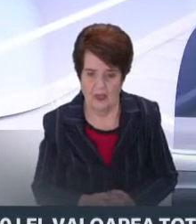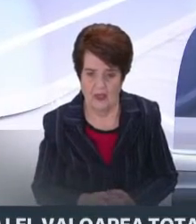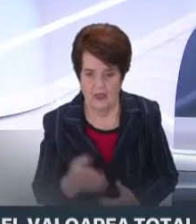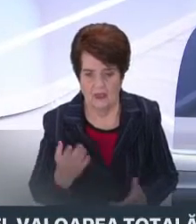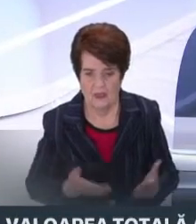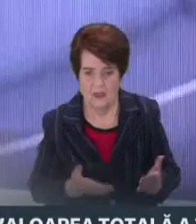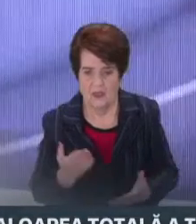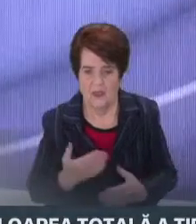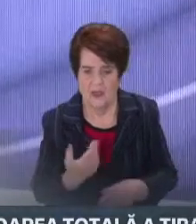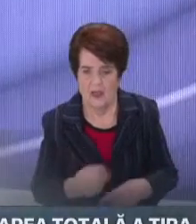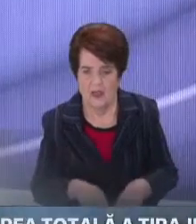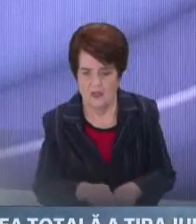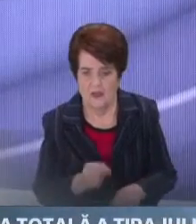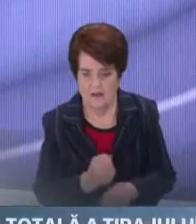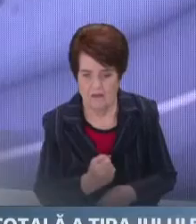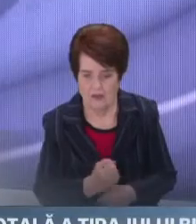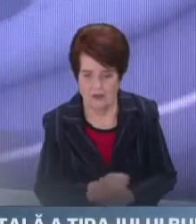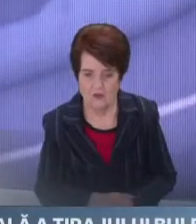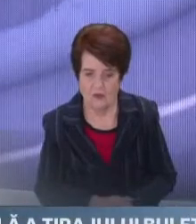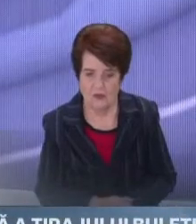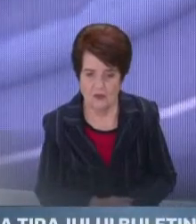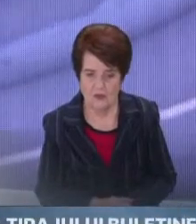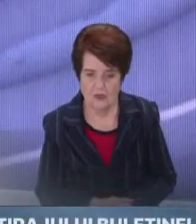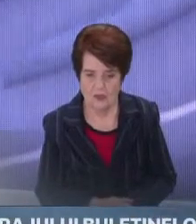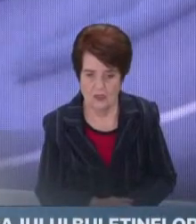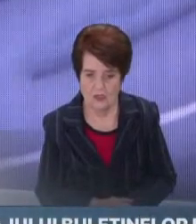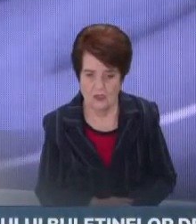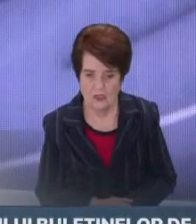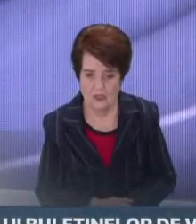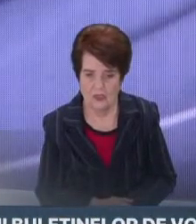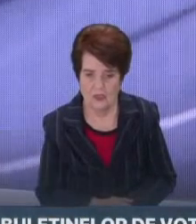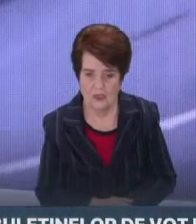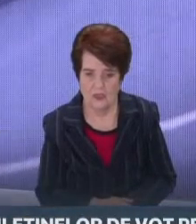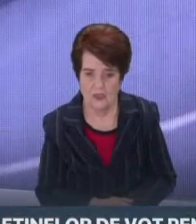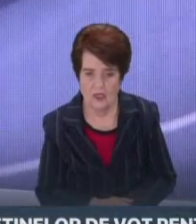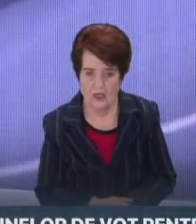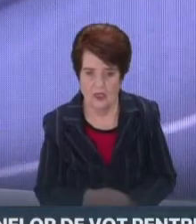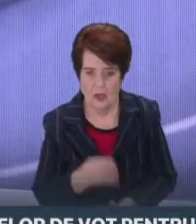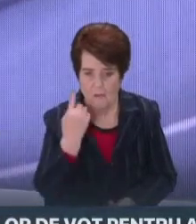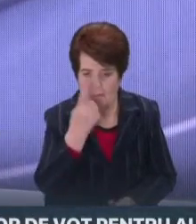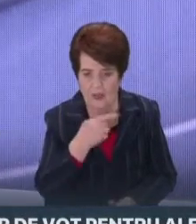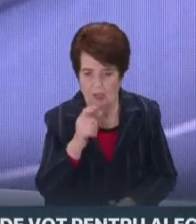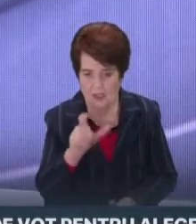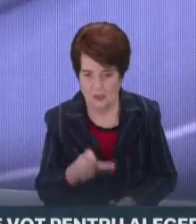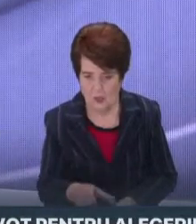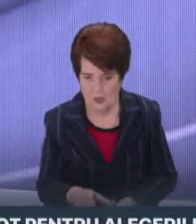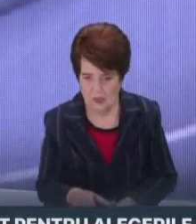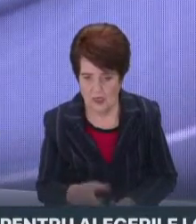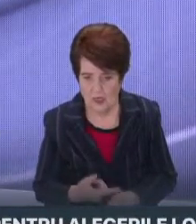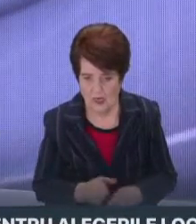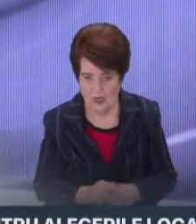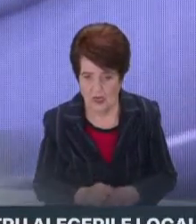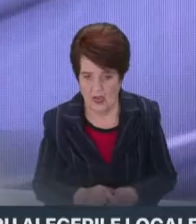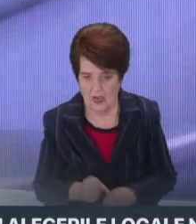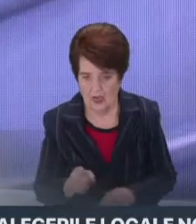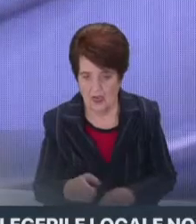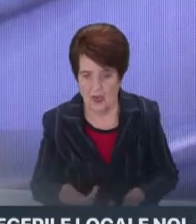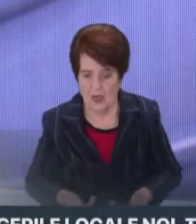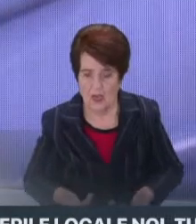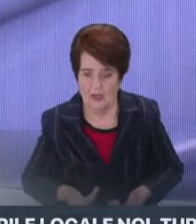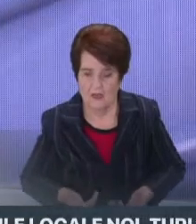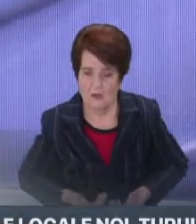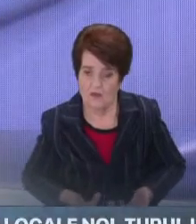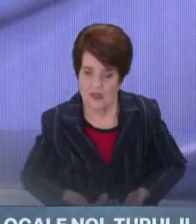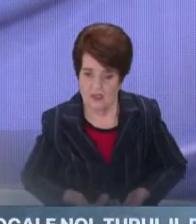recurg la astfel de metode, pe ascuns? Deci, persoanele date, în primul rând, riscă cu viața și